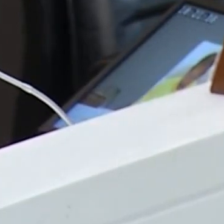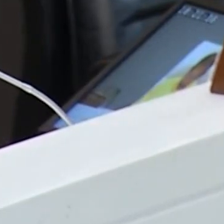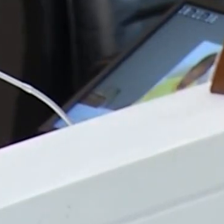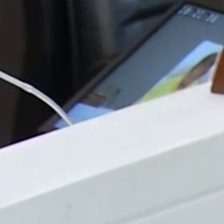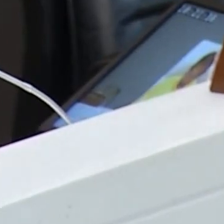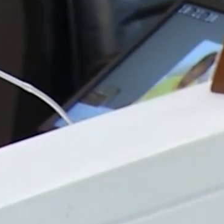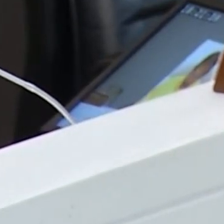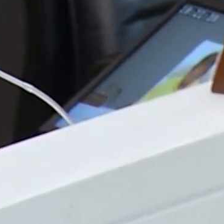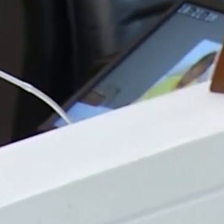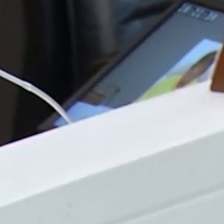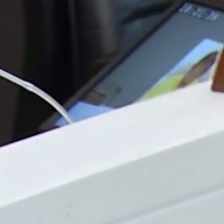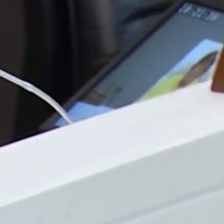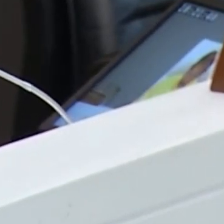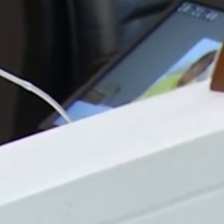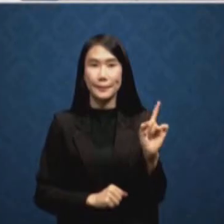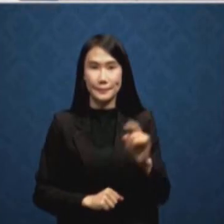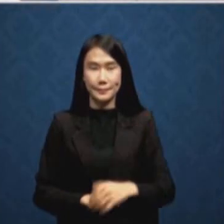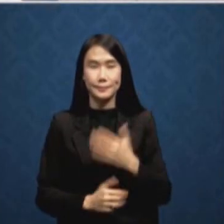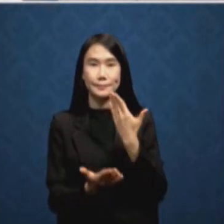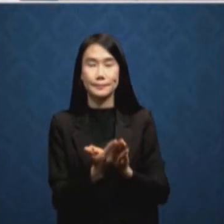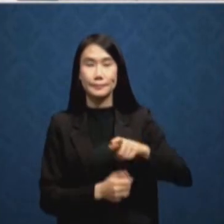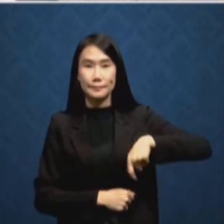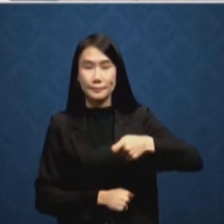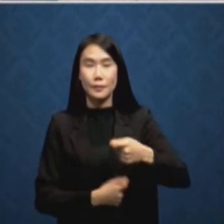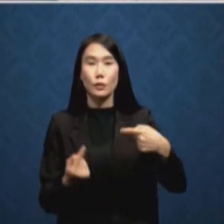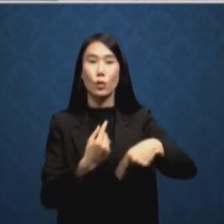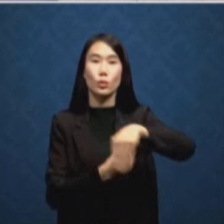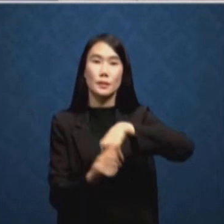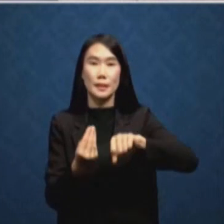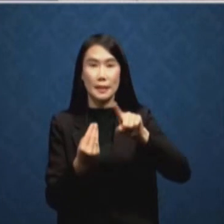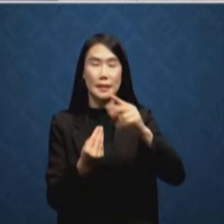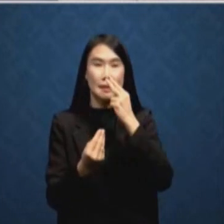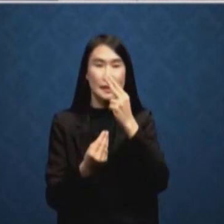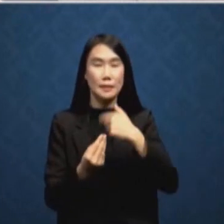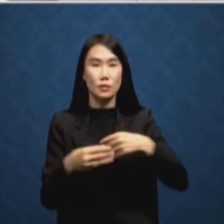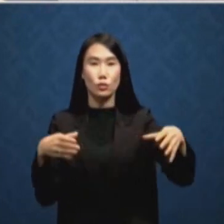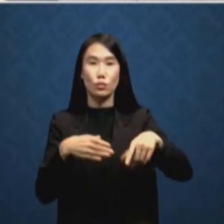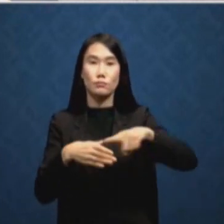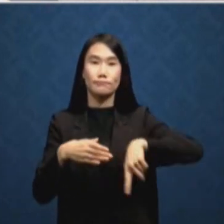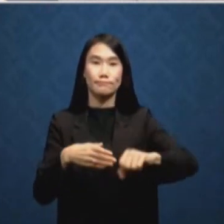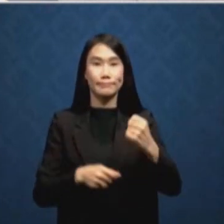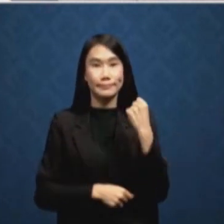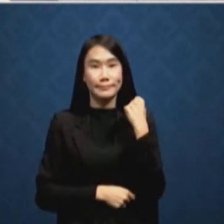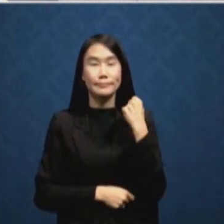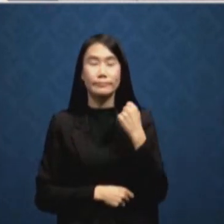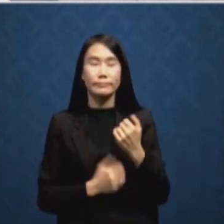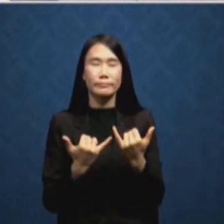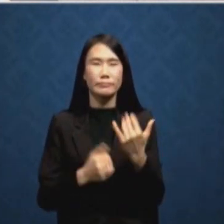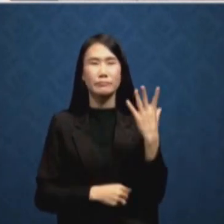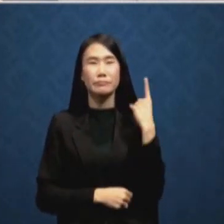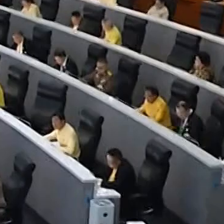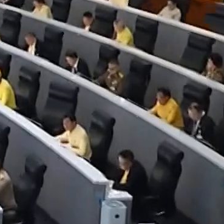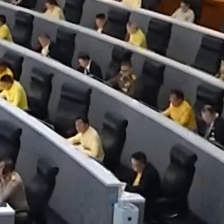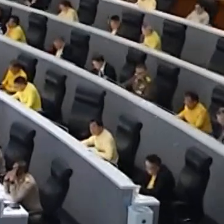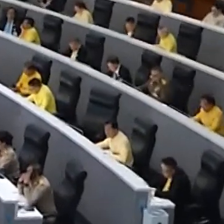2568อีก17,000ล้านบาทแล้วก็ยังเหลืออีก 140,000ล้านบาทที่ยังไม่มีความ